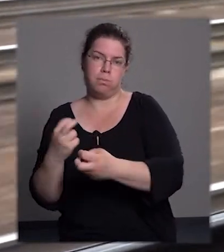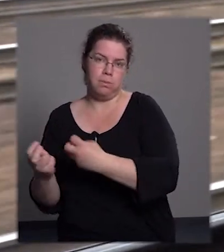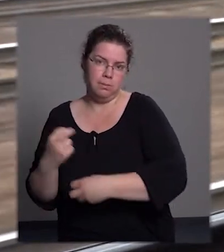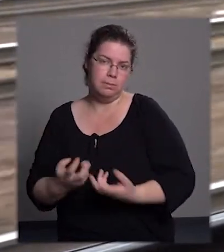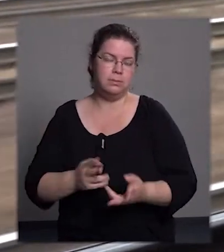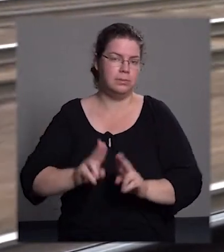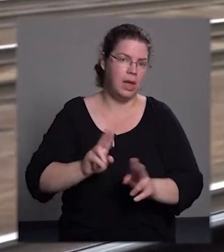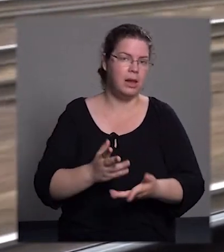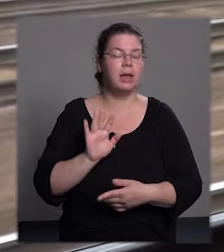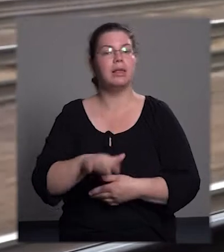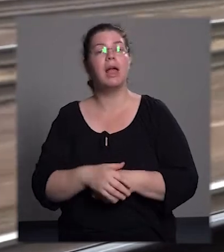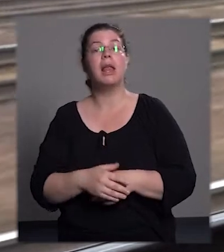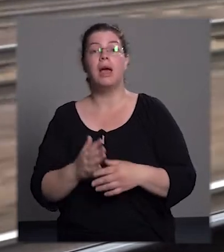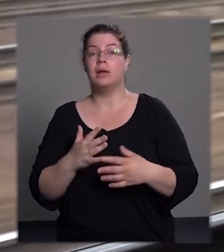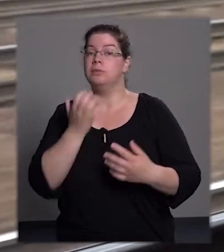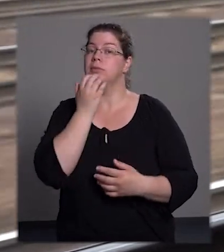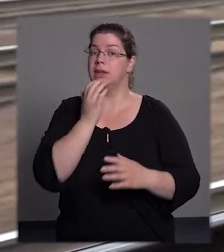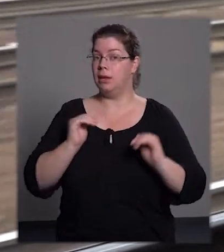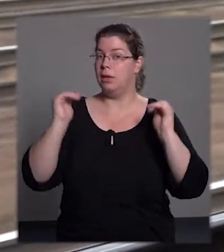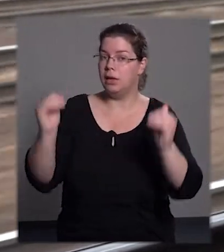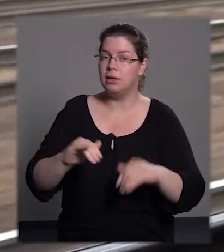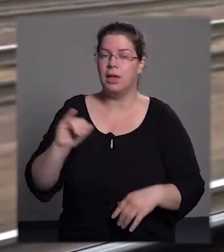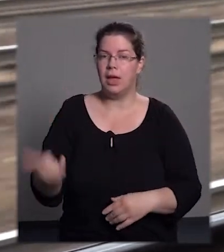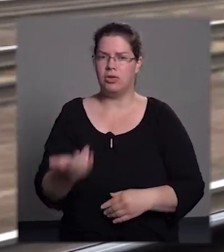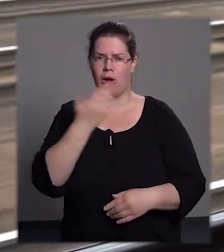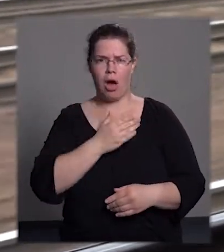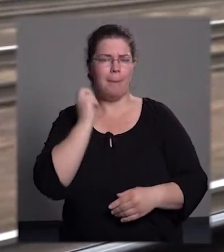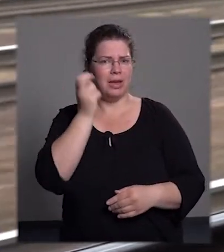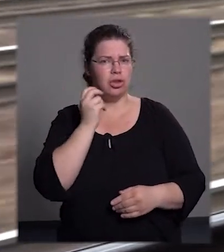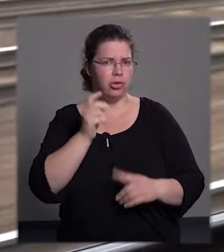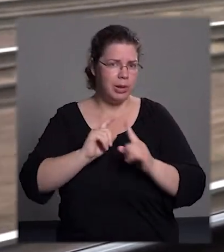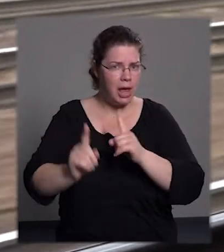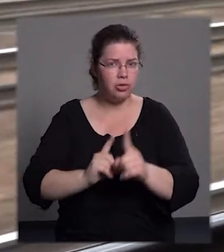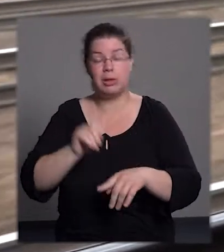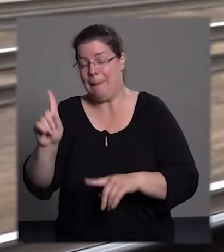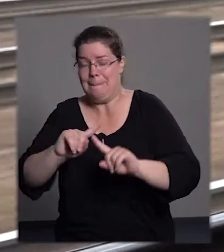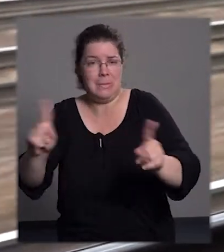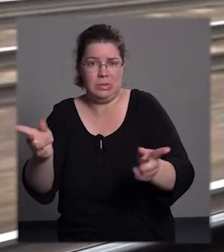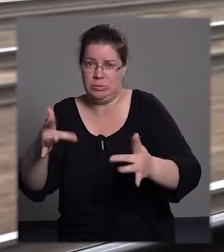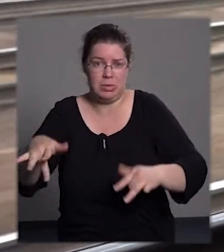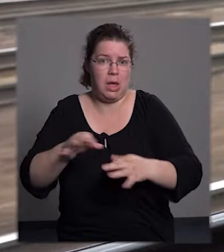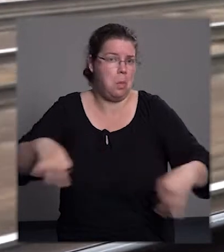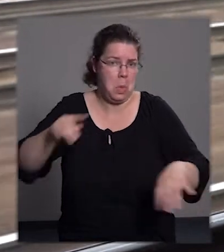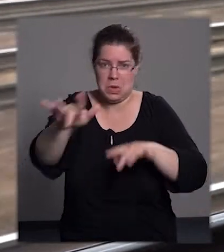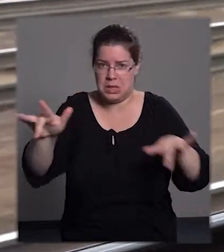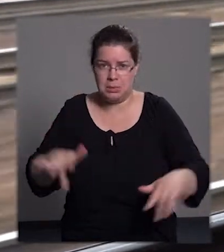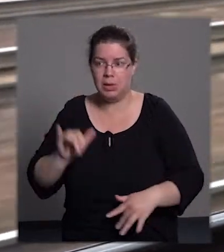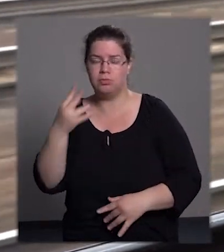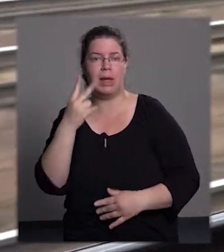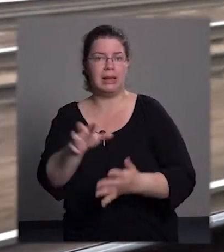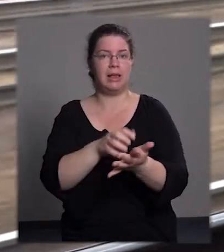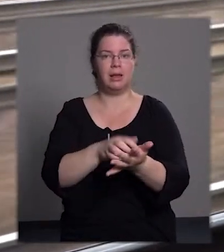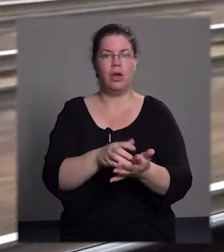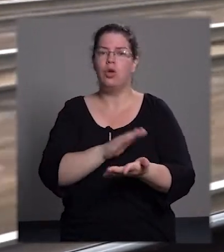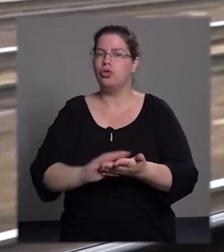jelentkeznének rá, megnőtt az igény, különben ha elsétál az ember a Pesterzsébeten, de máshol is az országban megnézni a kerteket, akkor soha ilyen